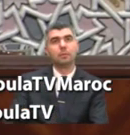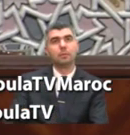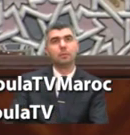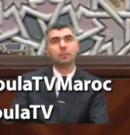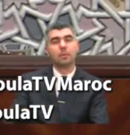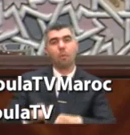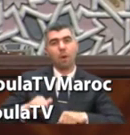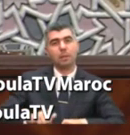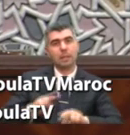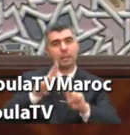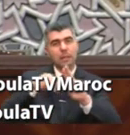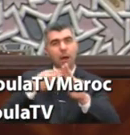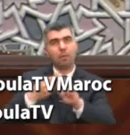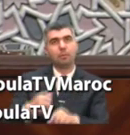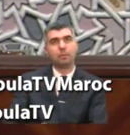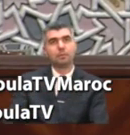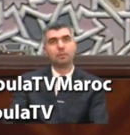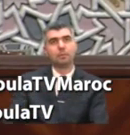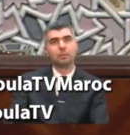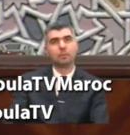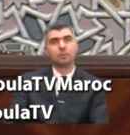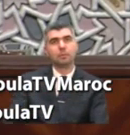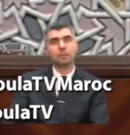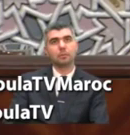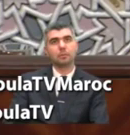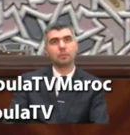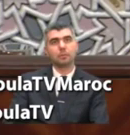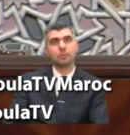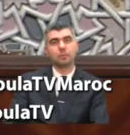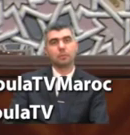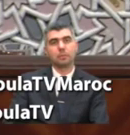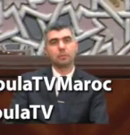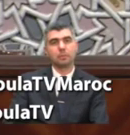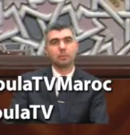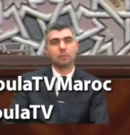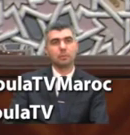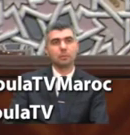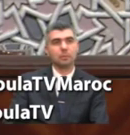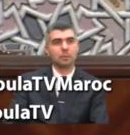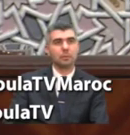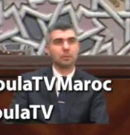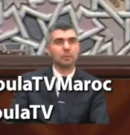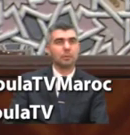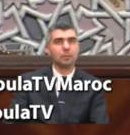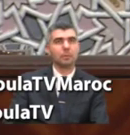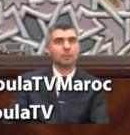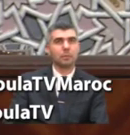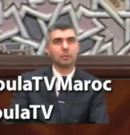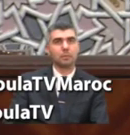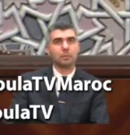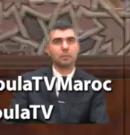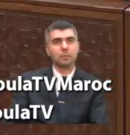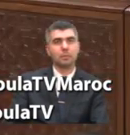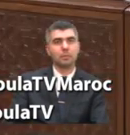كلمة السيدة الوزيرة للرد على التعقيب فيما تبقى من الوقت في حدود إذا يعني